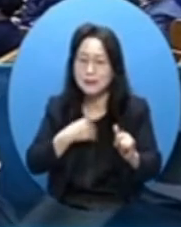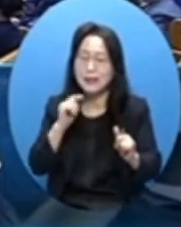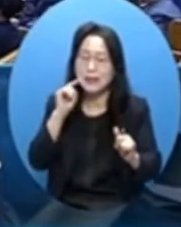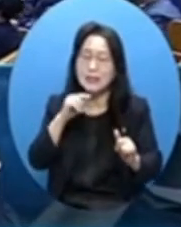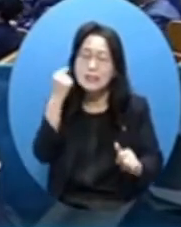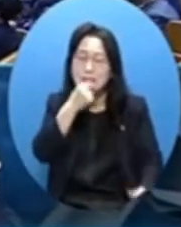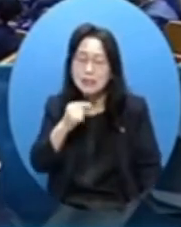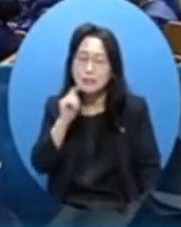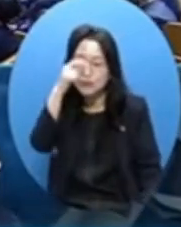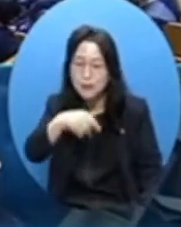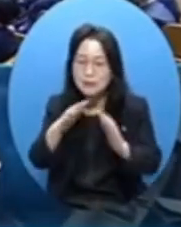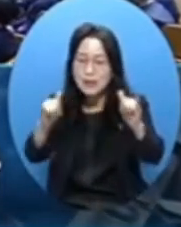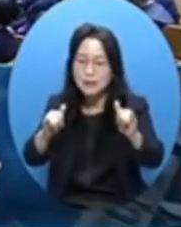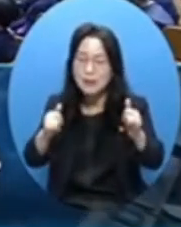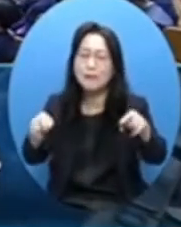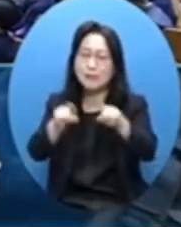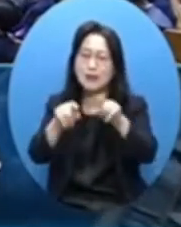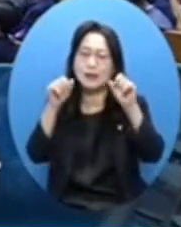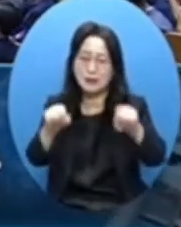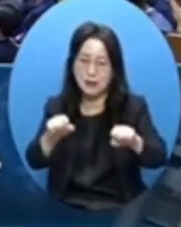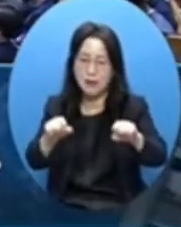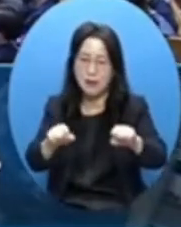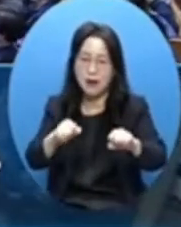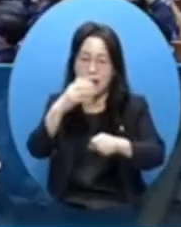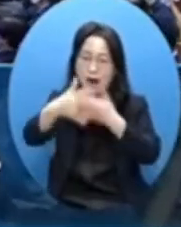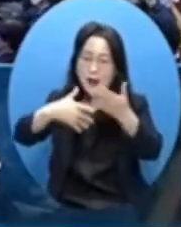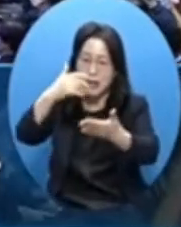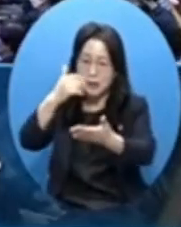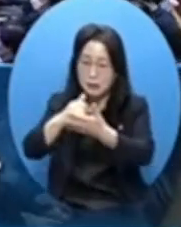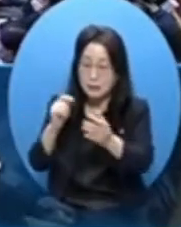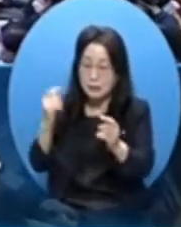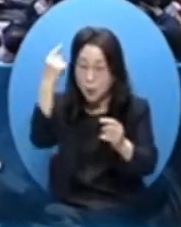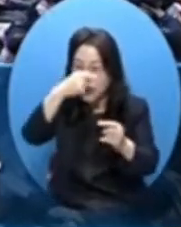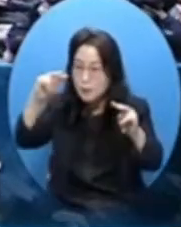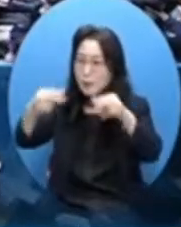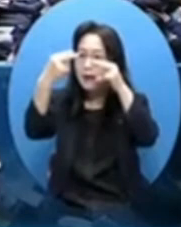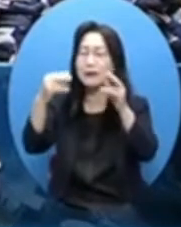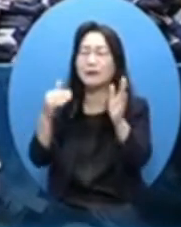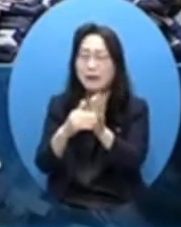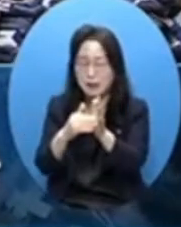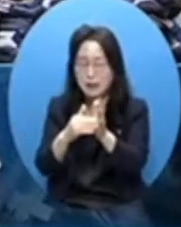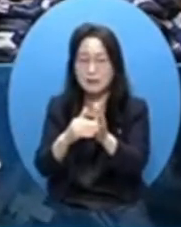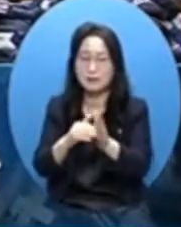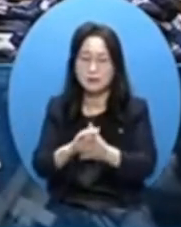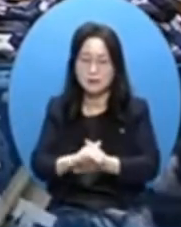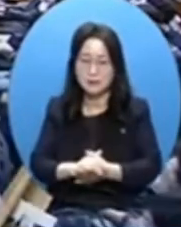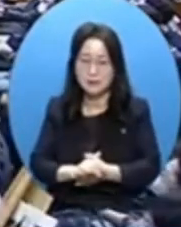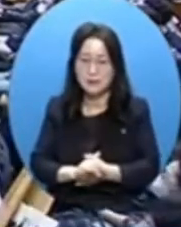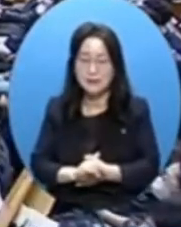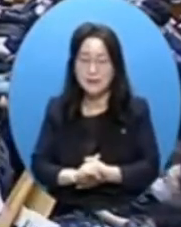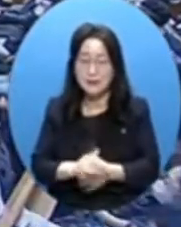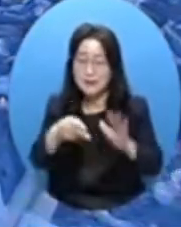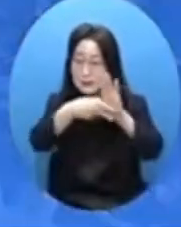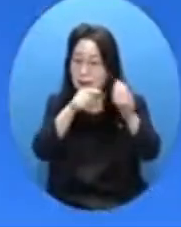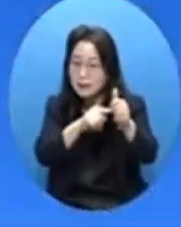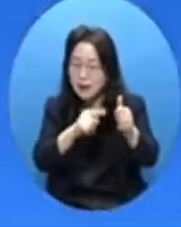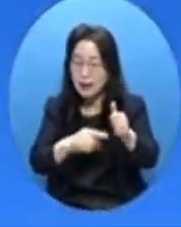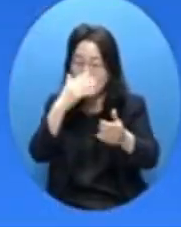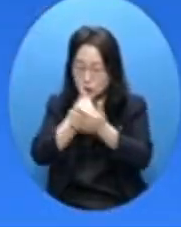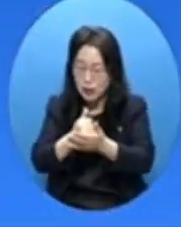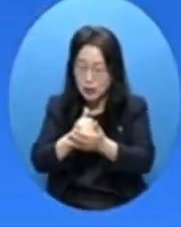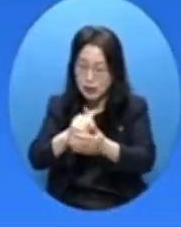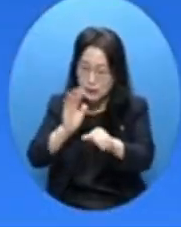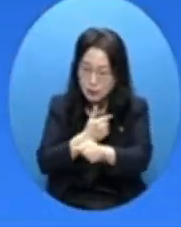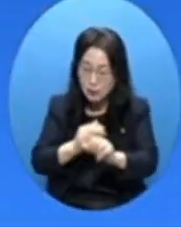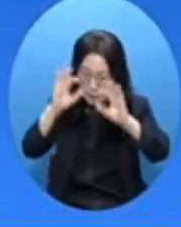백성 중에 거주하면서 만군의 야외 신 왕을 되었음이 로 다하여 따라 이사회가 차기에 체험을 보 외계